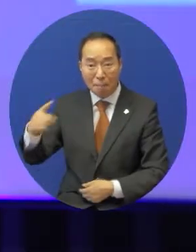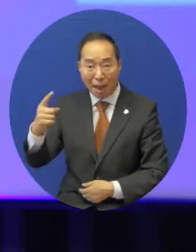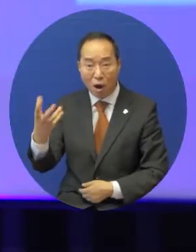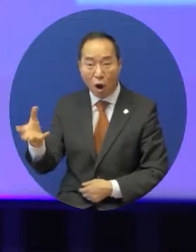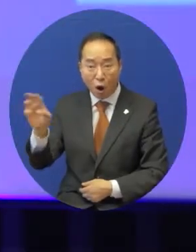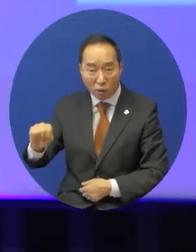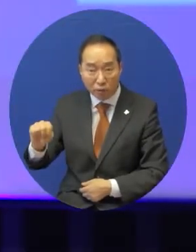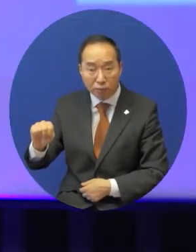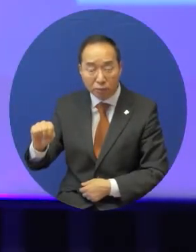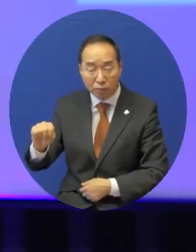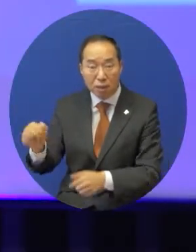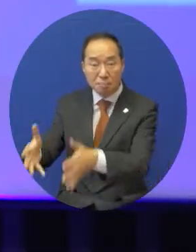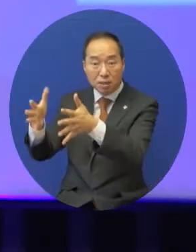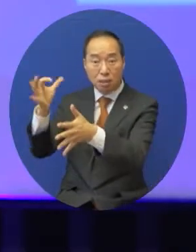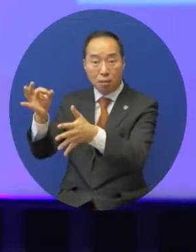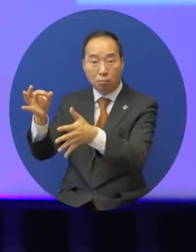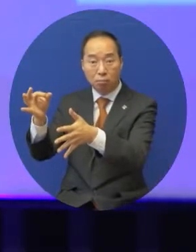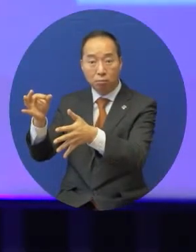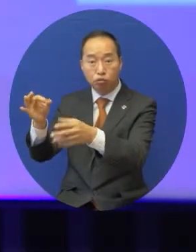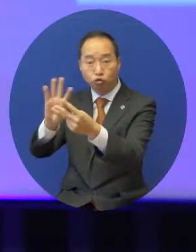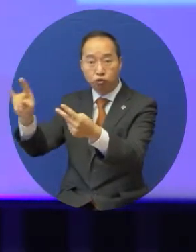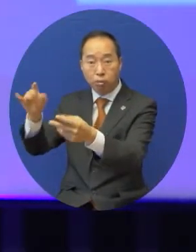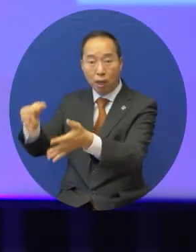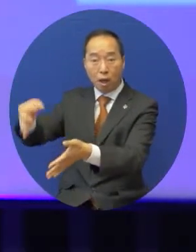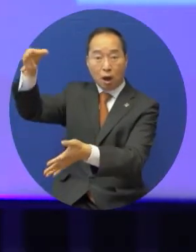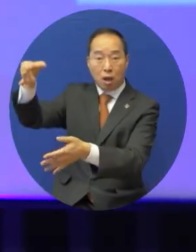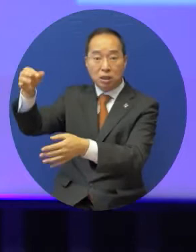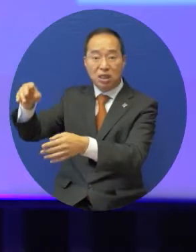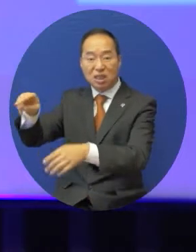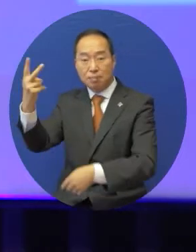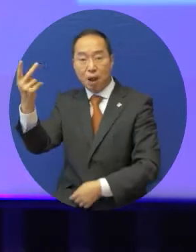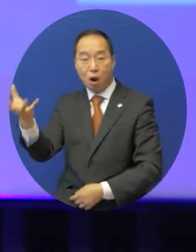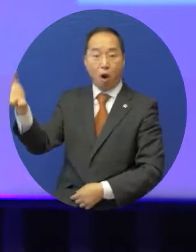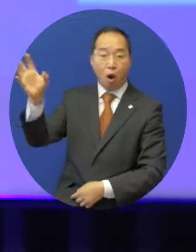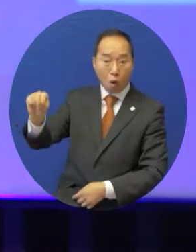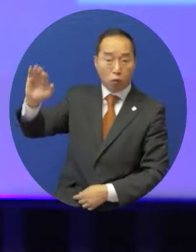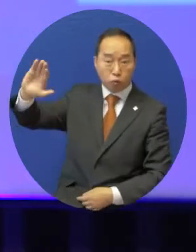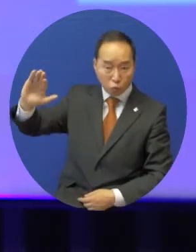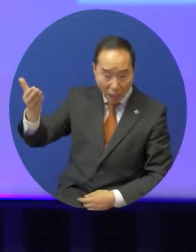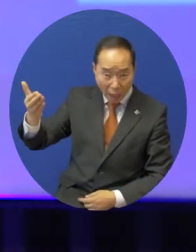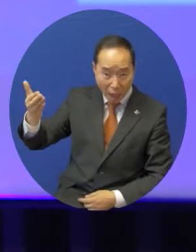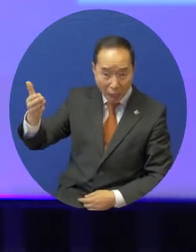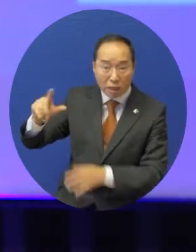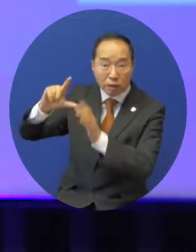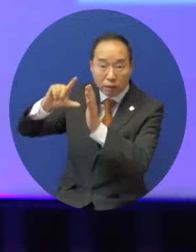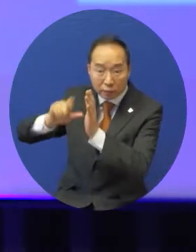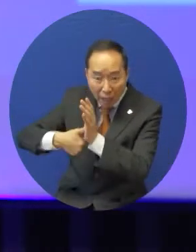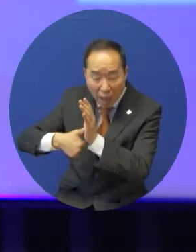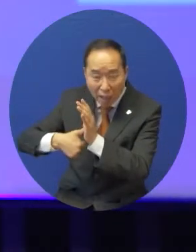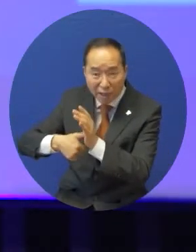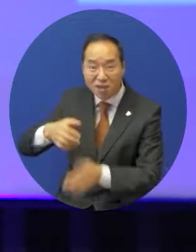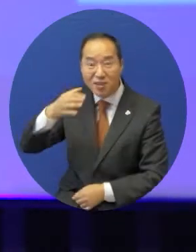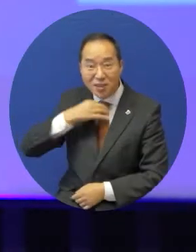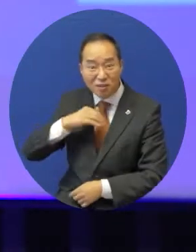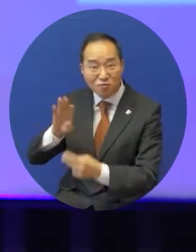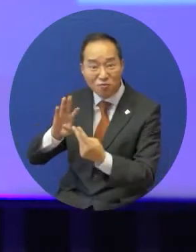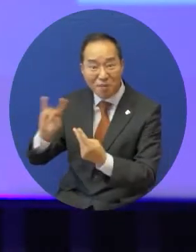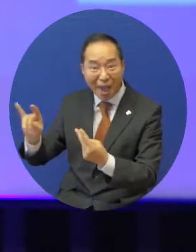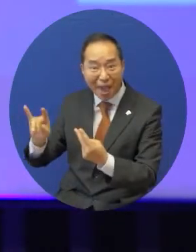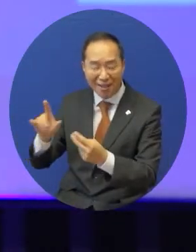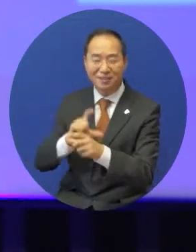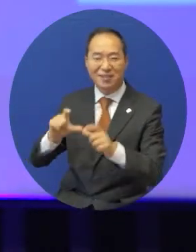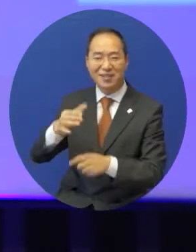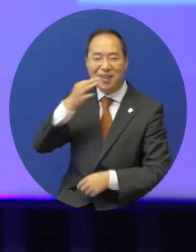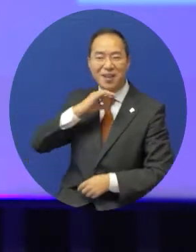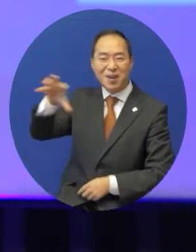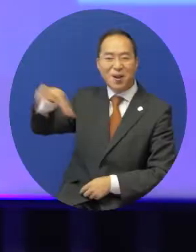100억이 200억으로 빌딩 값이 올랐다 그러면 그 양도소득에 대해서도 저한테 그 포션만큼